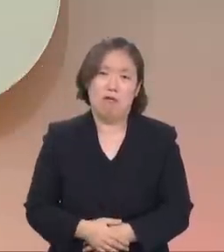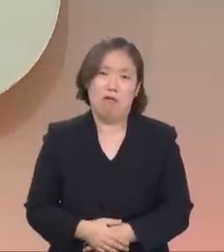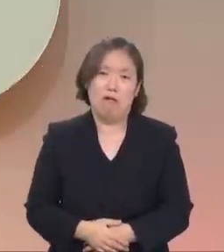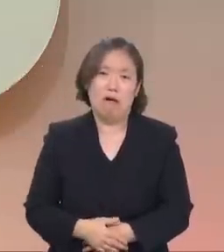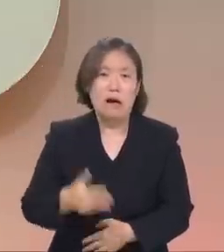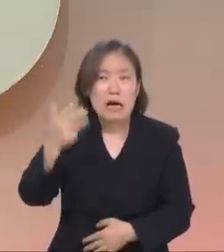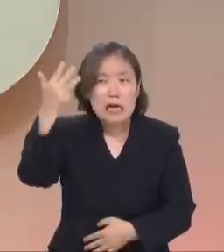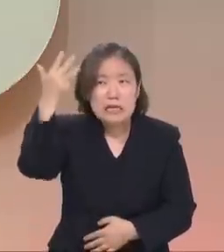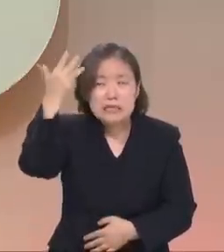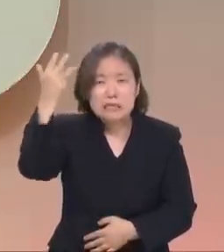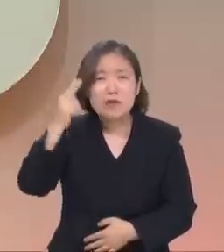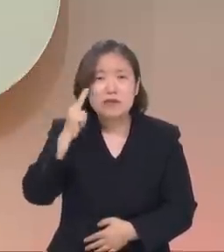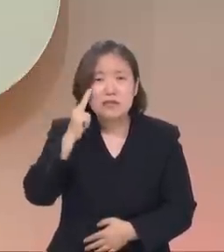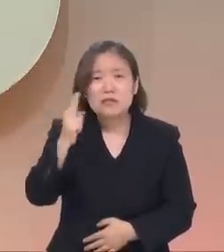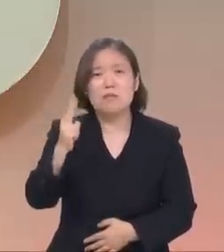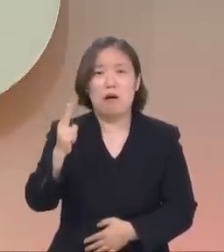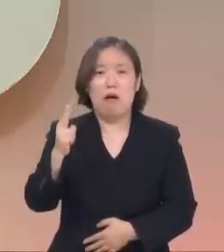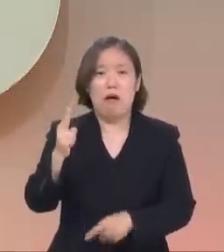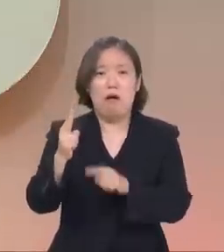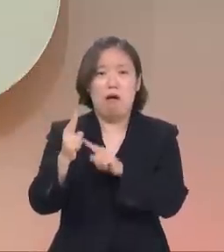치매가 깊어져 가지고